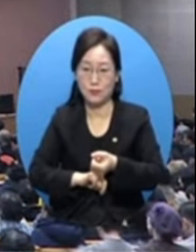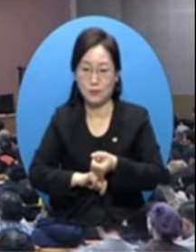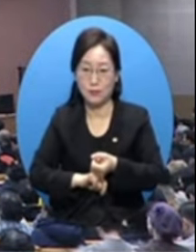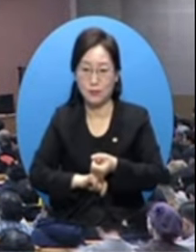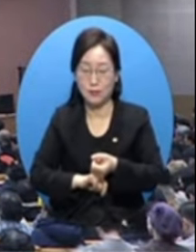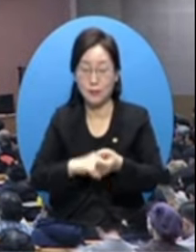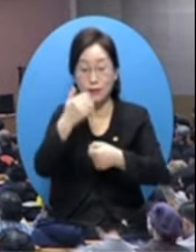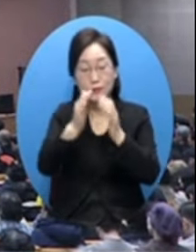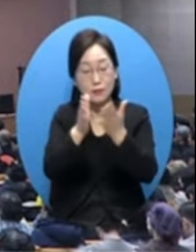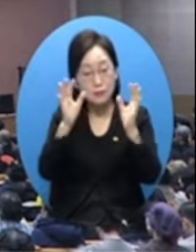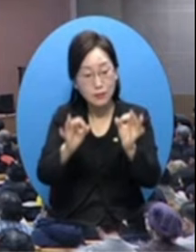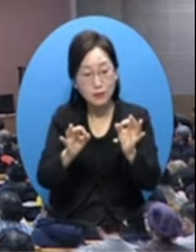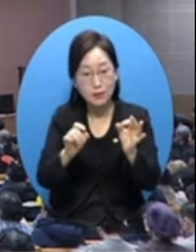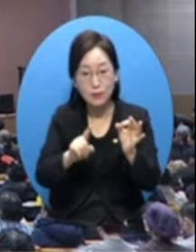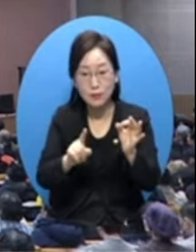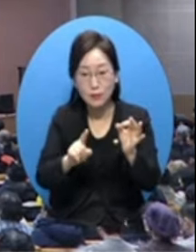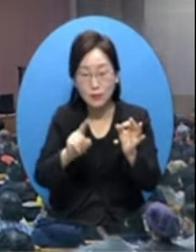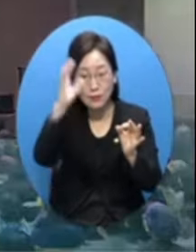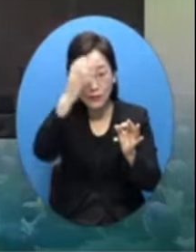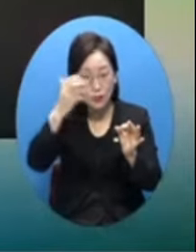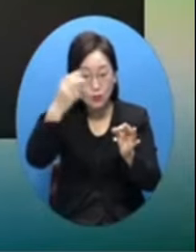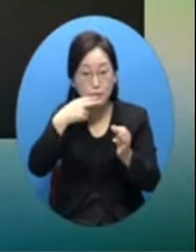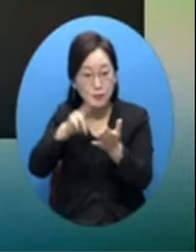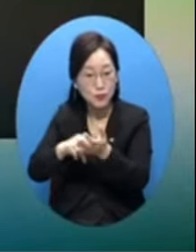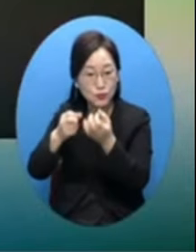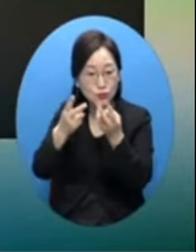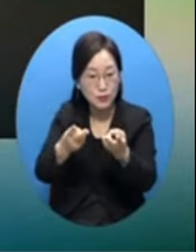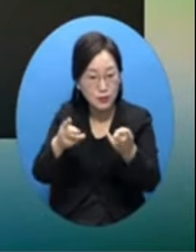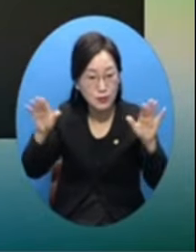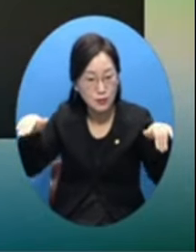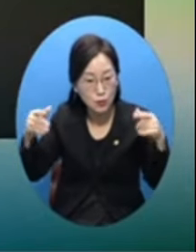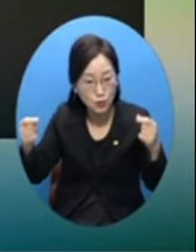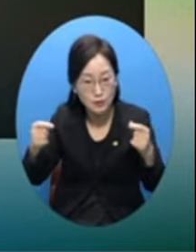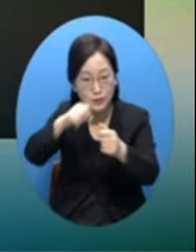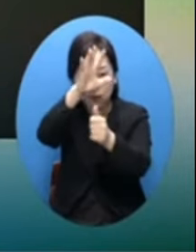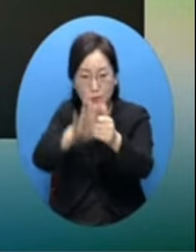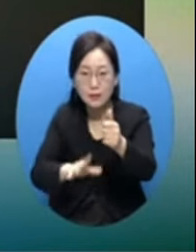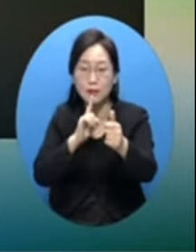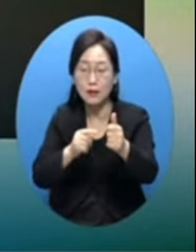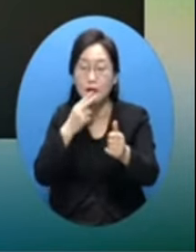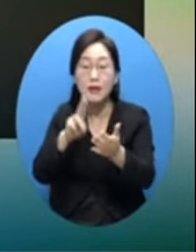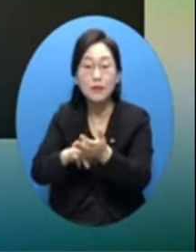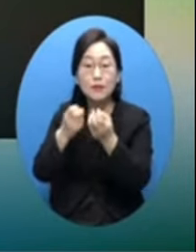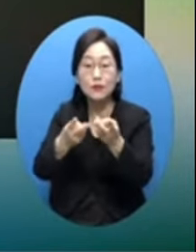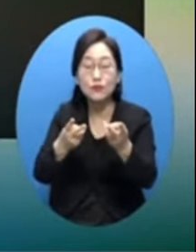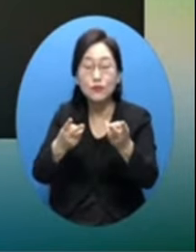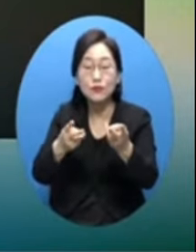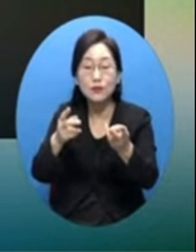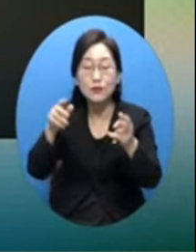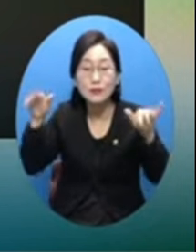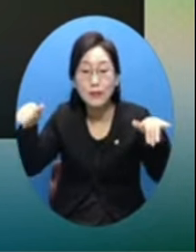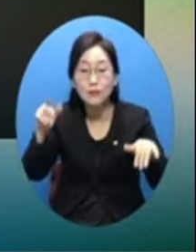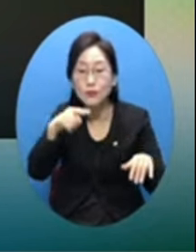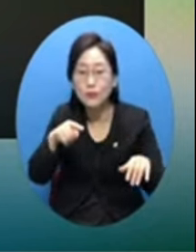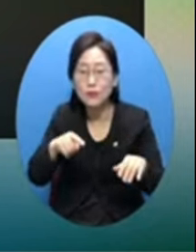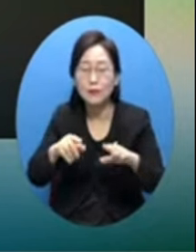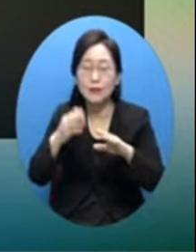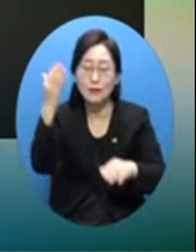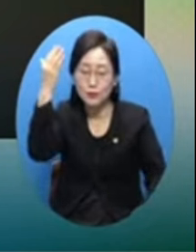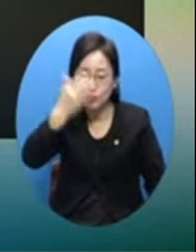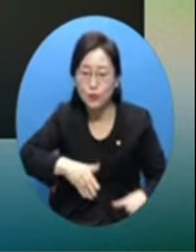성경을 보니까 성령이 비둘기가 심했다고 성경은 말씀하고 있습니다 비둘기는 순결과 온유함의 상징입니다